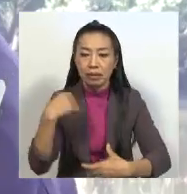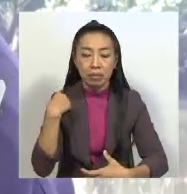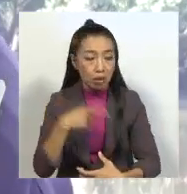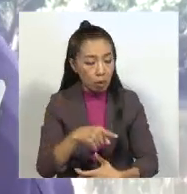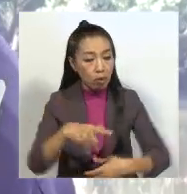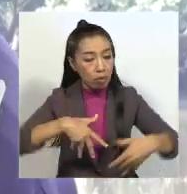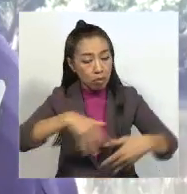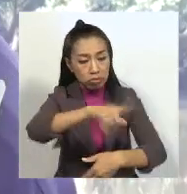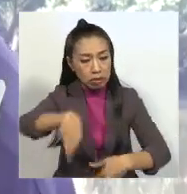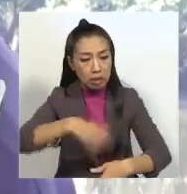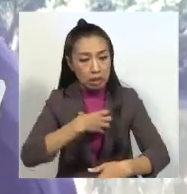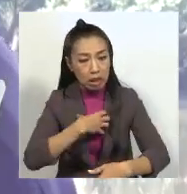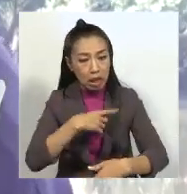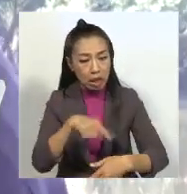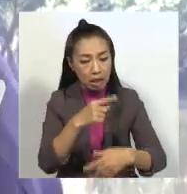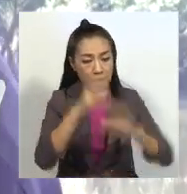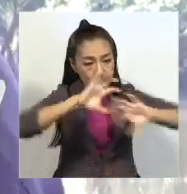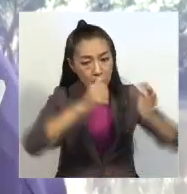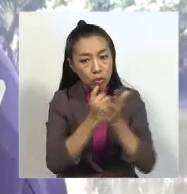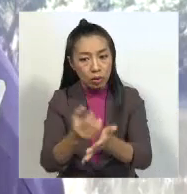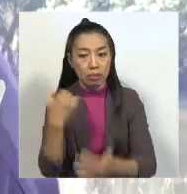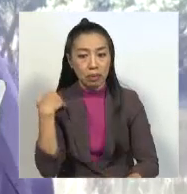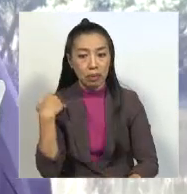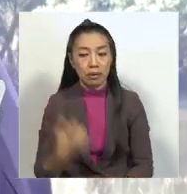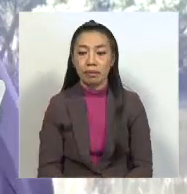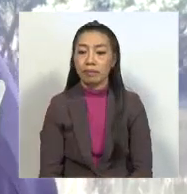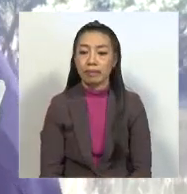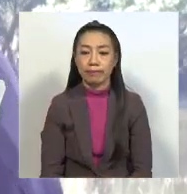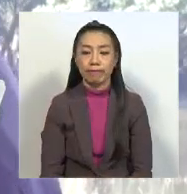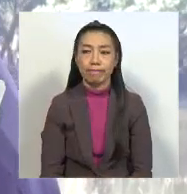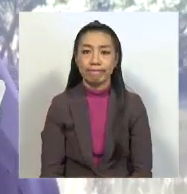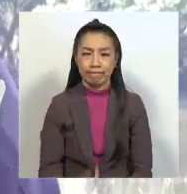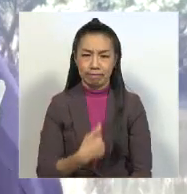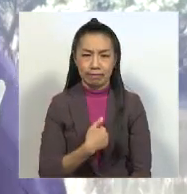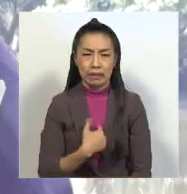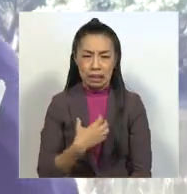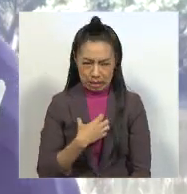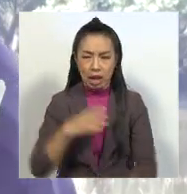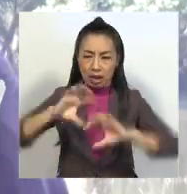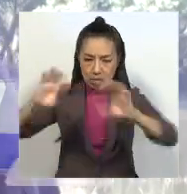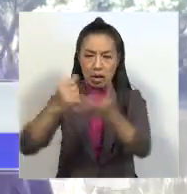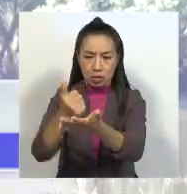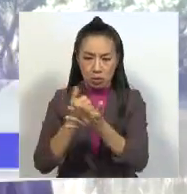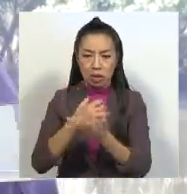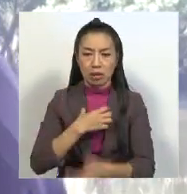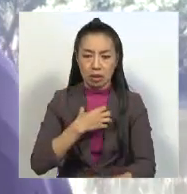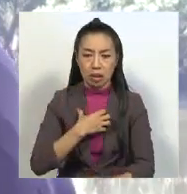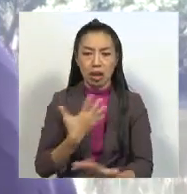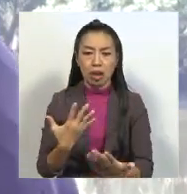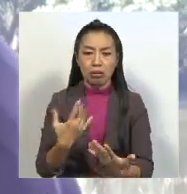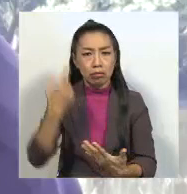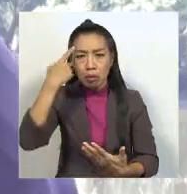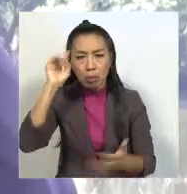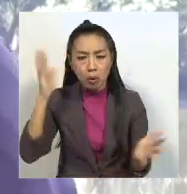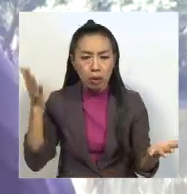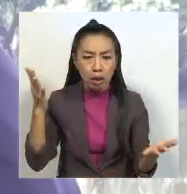กเมล็ดพันธุ์นี้อยากให้ภาครัฐเข้ามาช่วยเหลือไหม ก็อยากได้อยู่ครับก็บ่ฮู้ว่าสิไปห